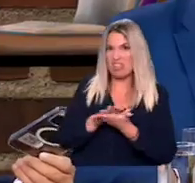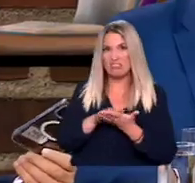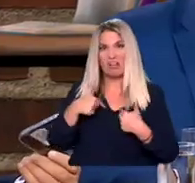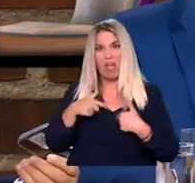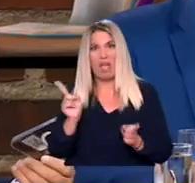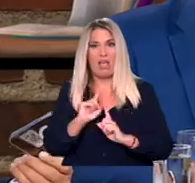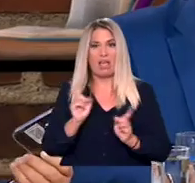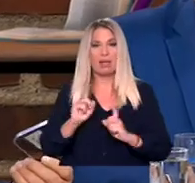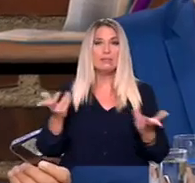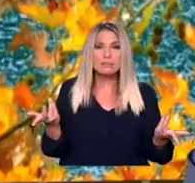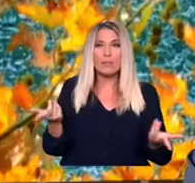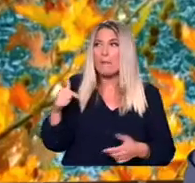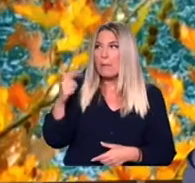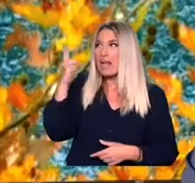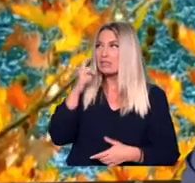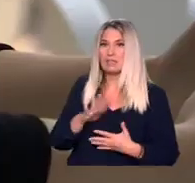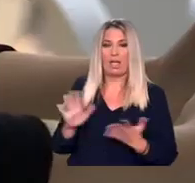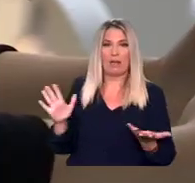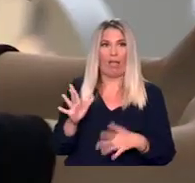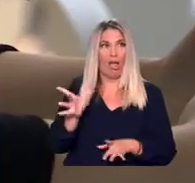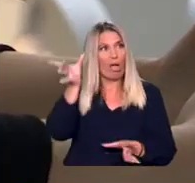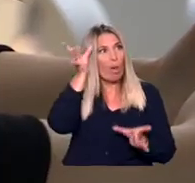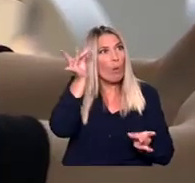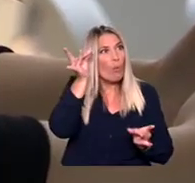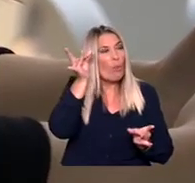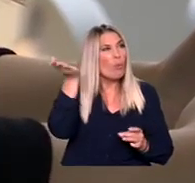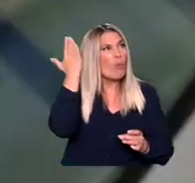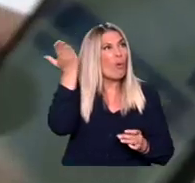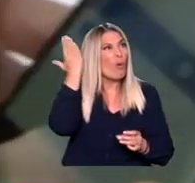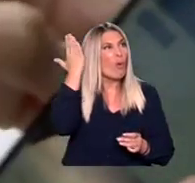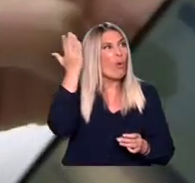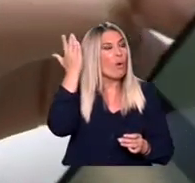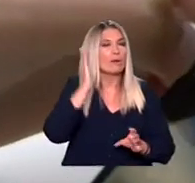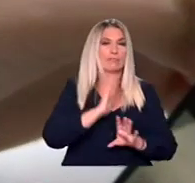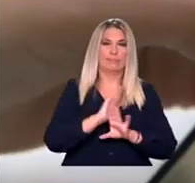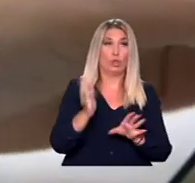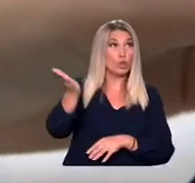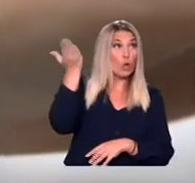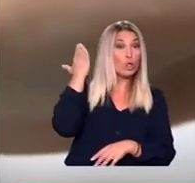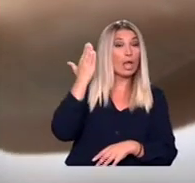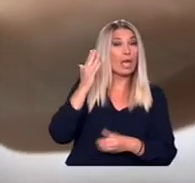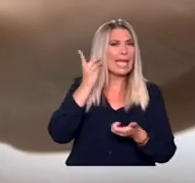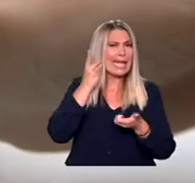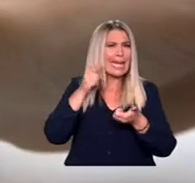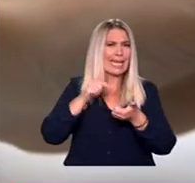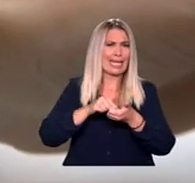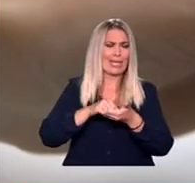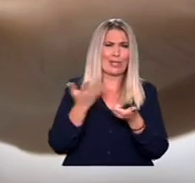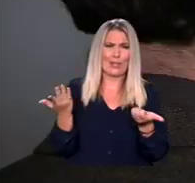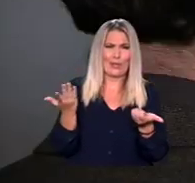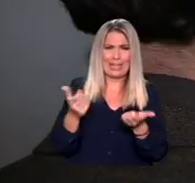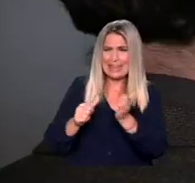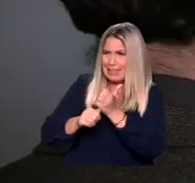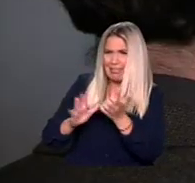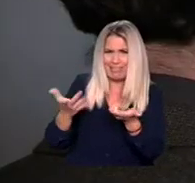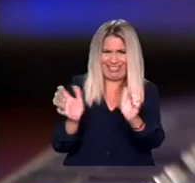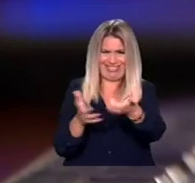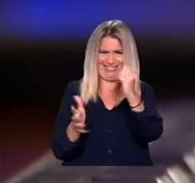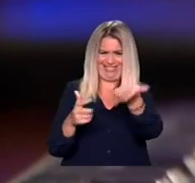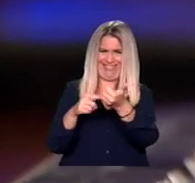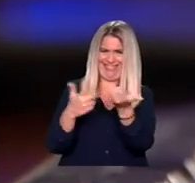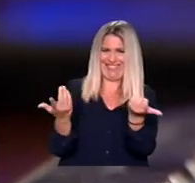πρέπει να καταλαβαίνεις ότι γίνεται. Δεν πρέπει να μένεις κολλημένος. Όπως εξήγησε, στην εποχή των smartphones δεν χρειάζεται κανένας ταυτότητα με τσιπάκι για